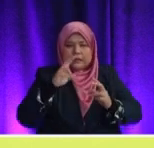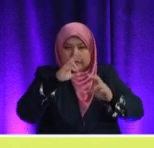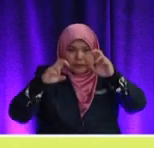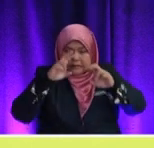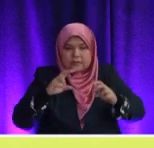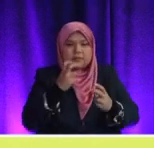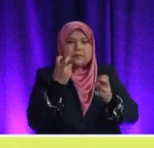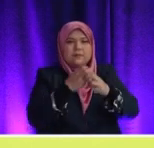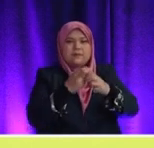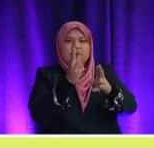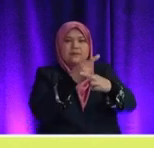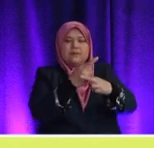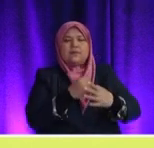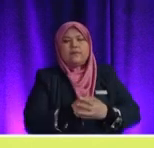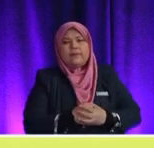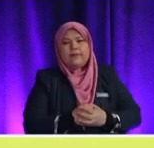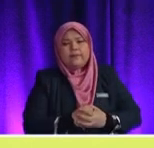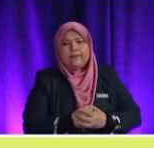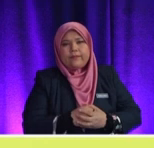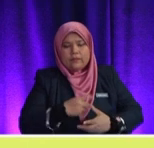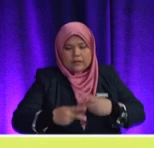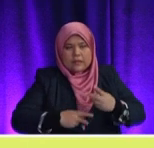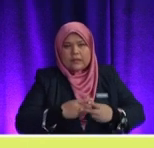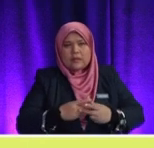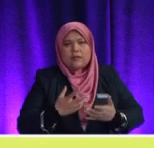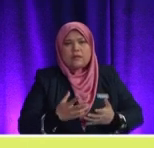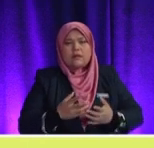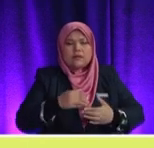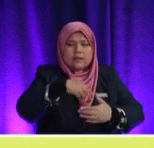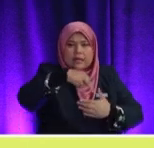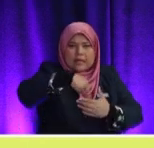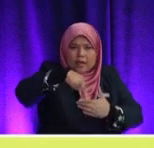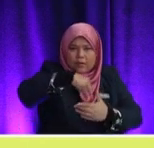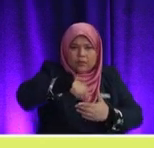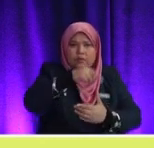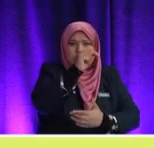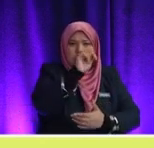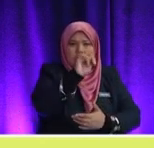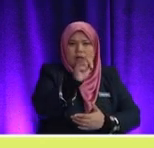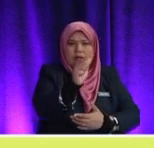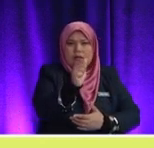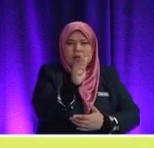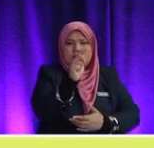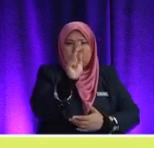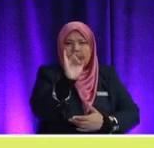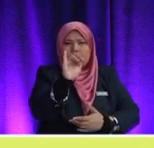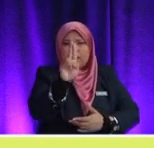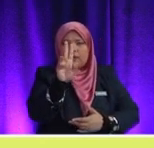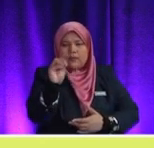elektrolisis menggunakan larutan Eko selain yaitu nitrium National trust Oke